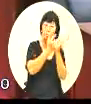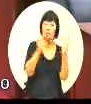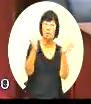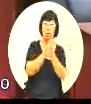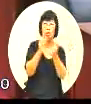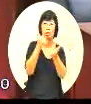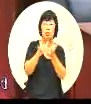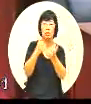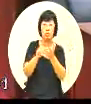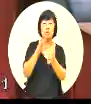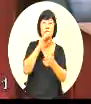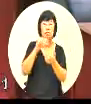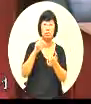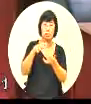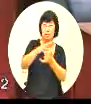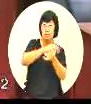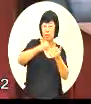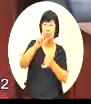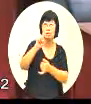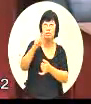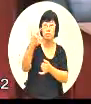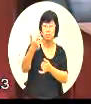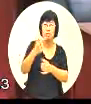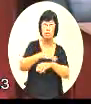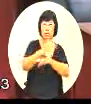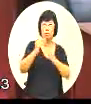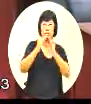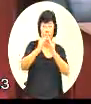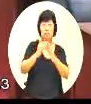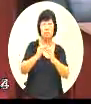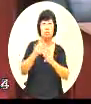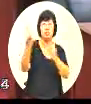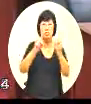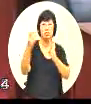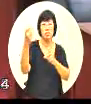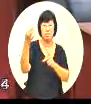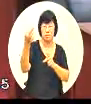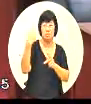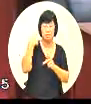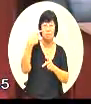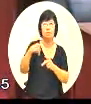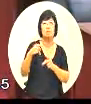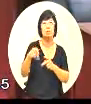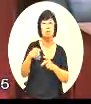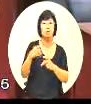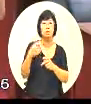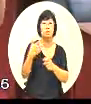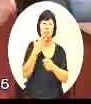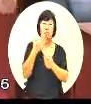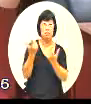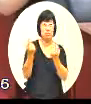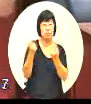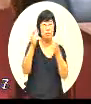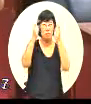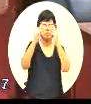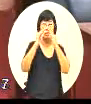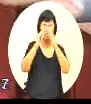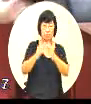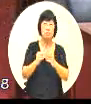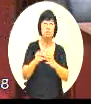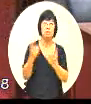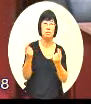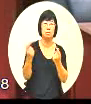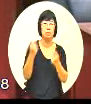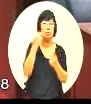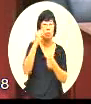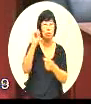省16个县市加起来债务就是高雄市的债务啦，就是安内啦哈、哦。所以我也希望，当你会去讲中央少